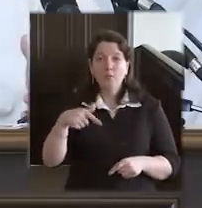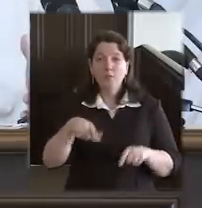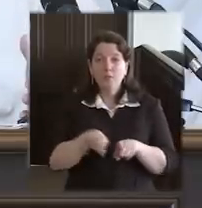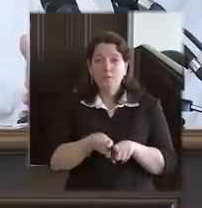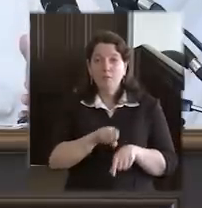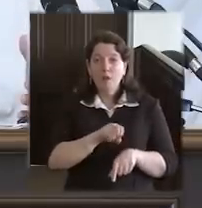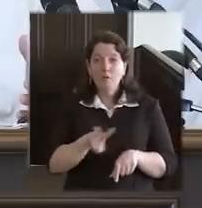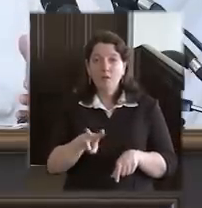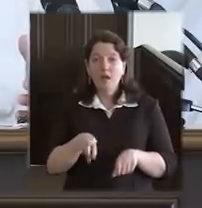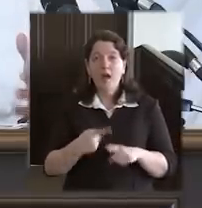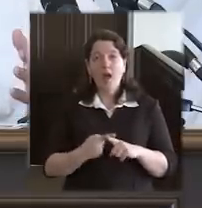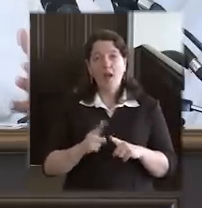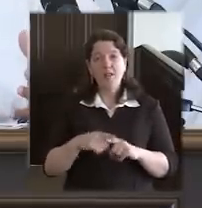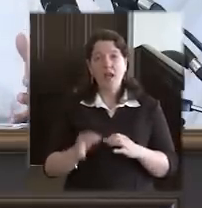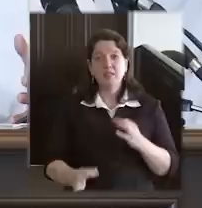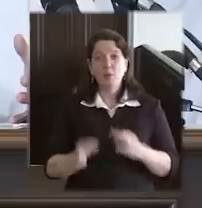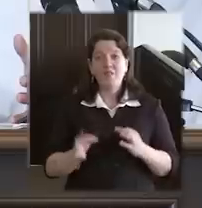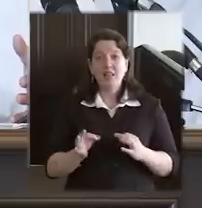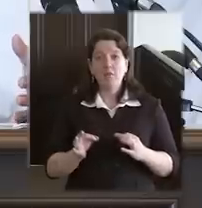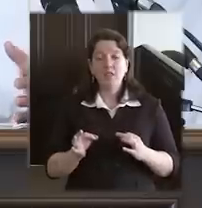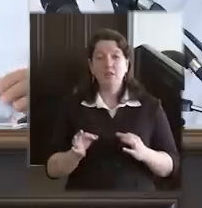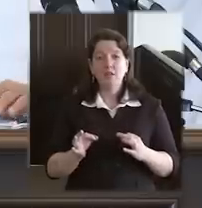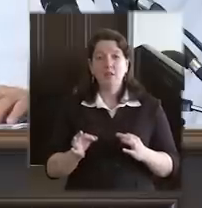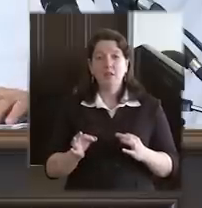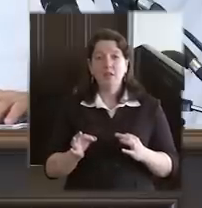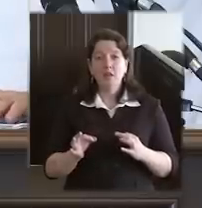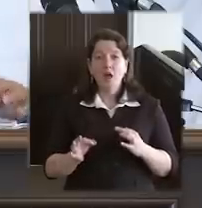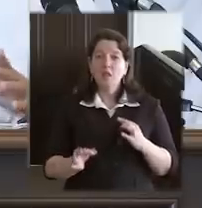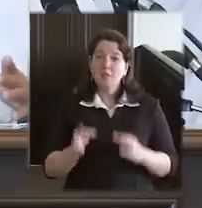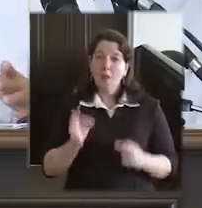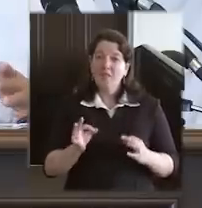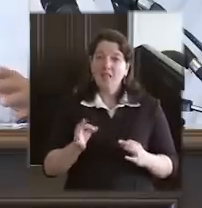ассоциировалось с понятием справедливости,